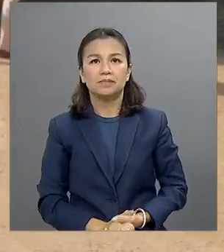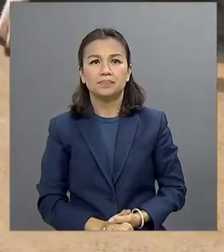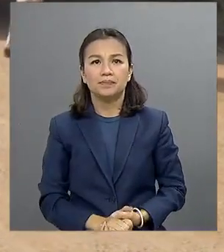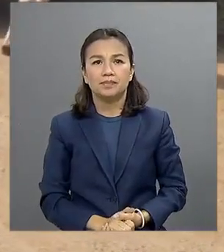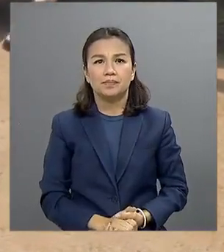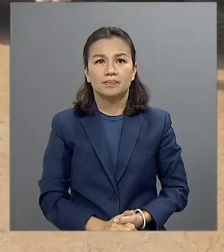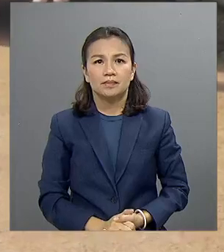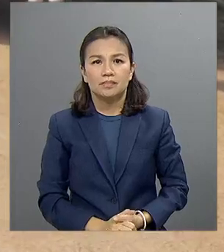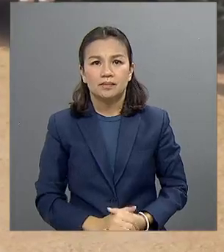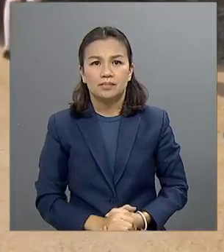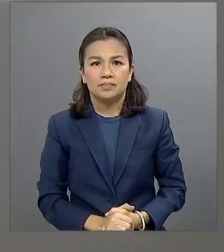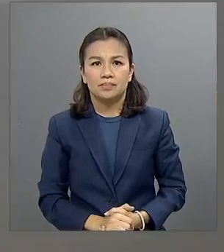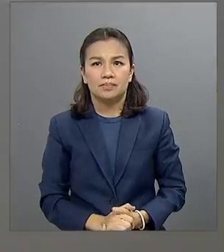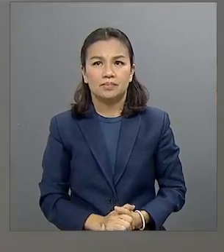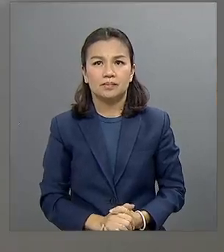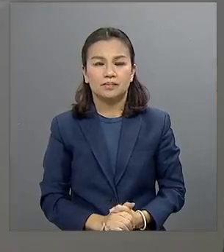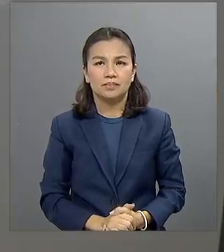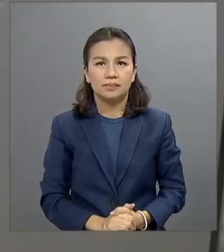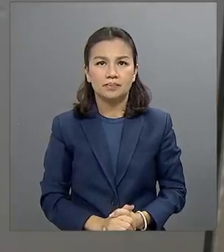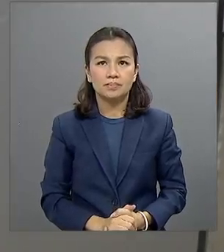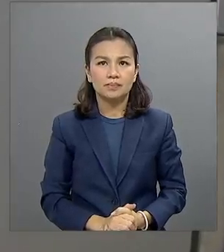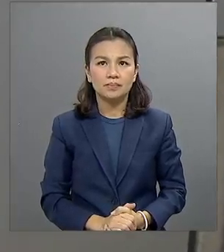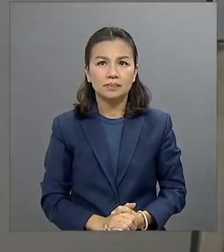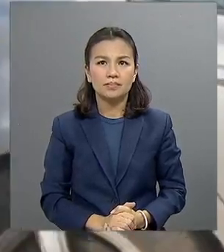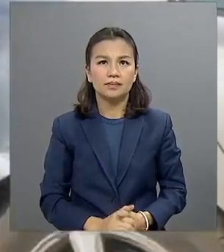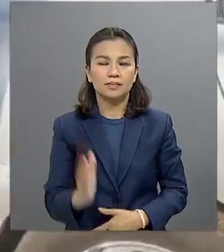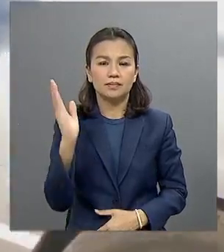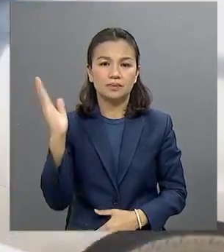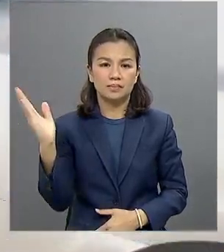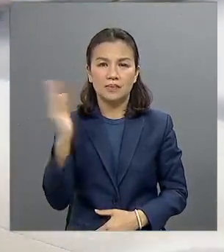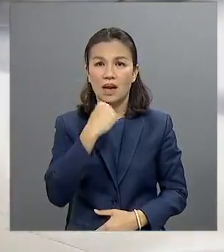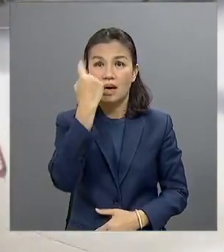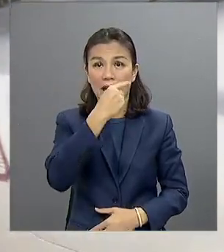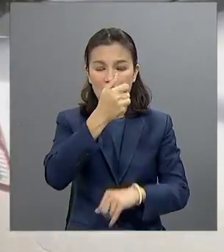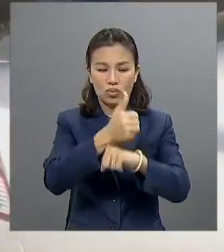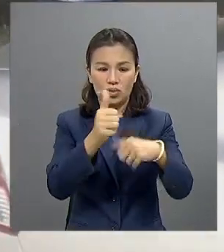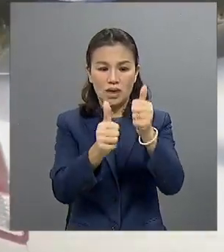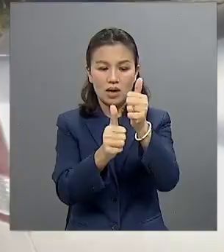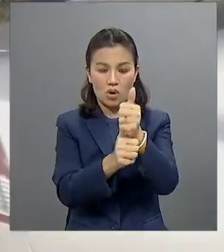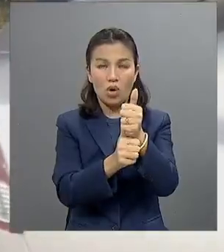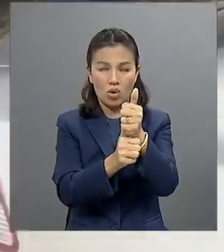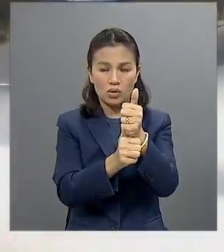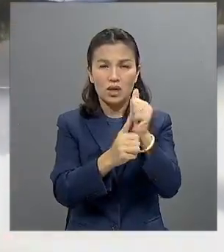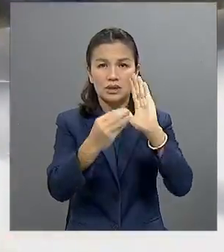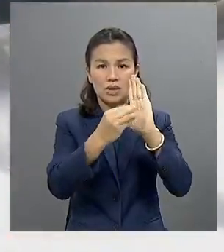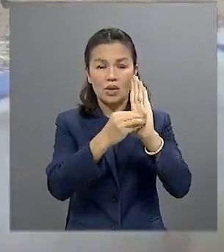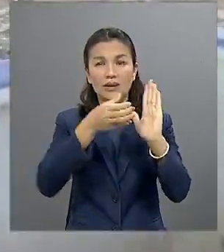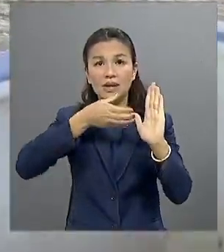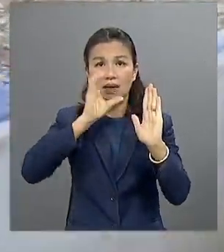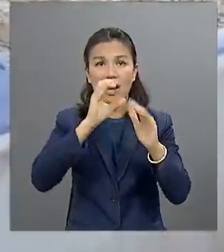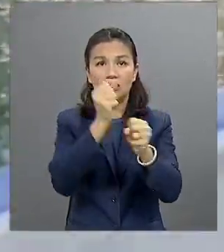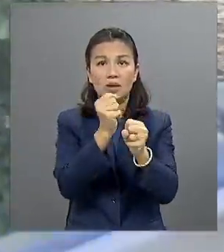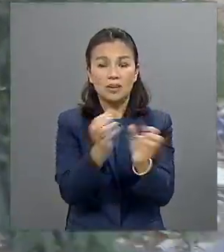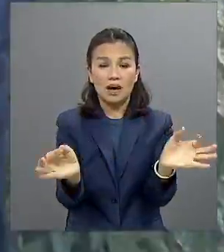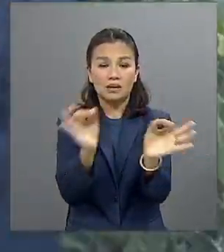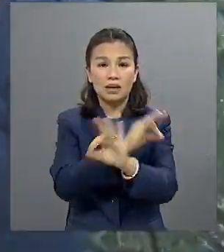ขณะที่นายธีรชัยลิ้มประสิทธิ์ศักดิ์นะคะท่านเป็นรองผู้ว่าราชการจังหวัดสระแก้วปฏิบัติราชการแทนผู้ว่าราชการจังหวัด